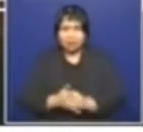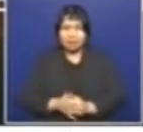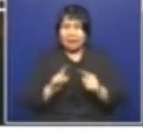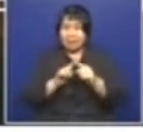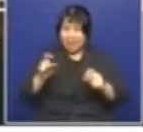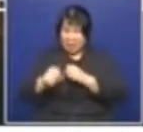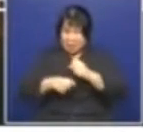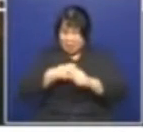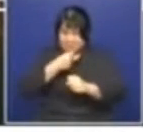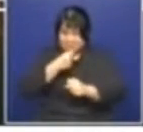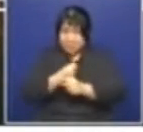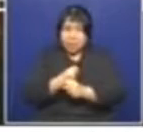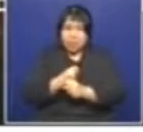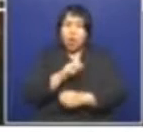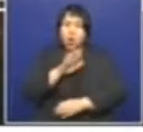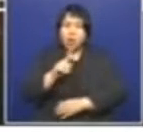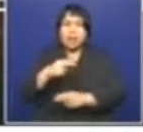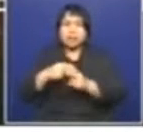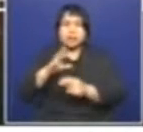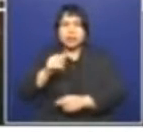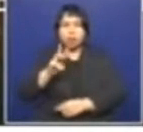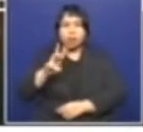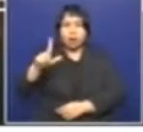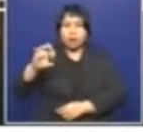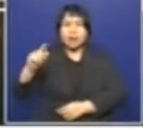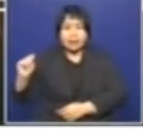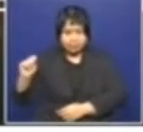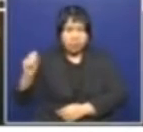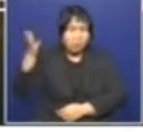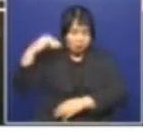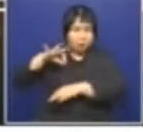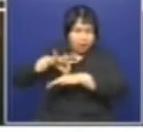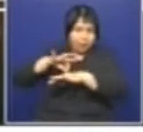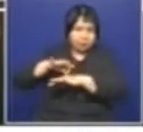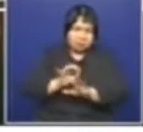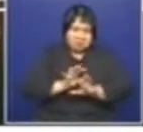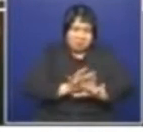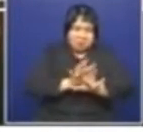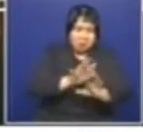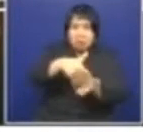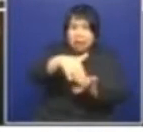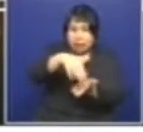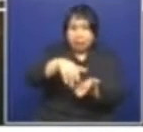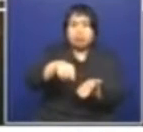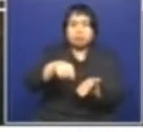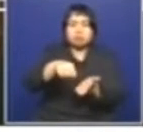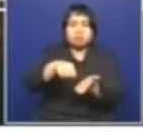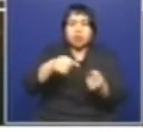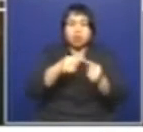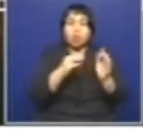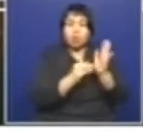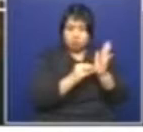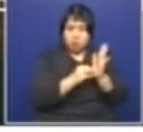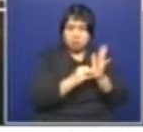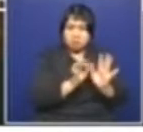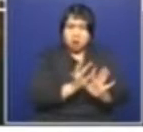ราะนายกชื่อชวลิตยงชยุทธเดินขบวนไล่ที่กรุงเทพไม่นานท่านลาออก